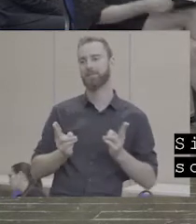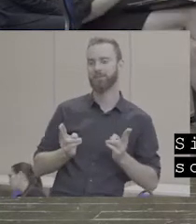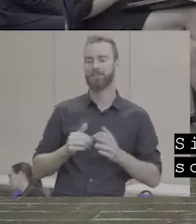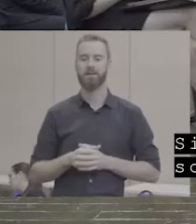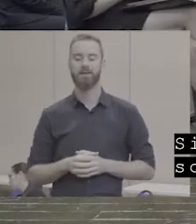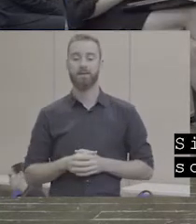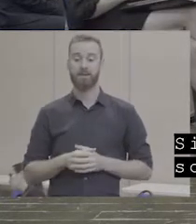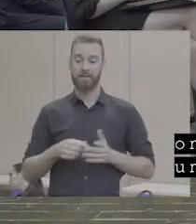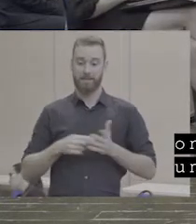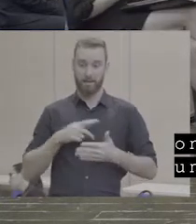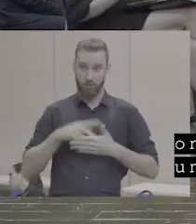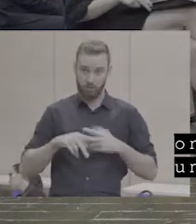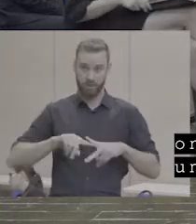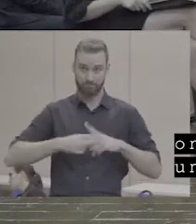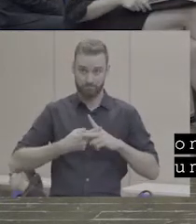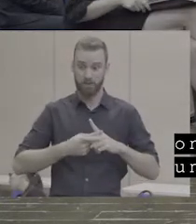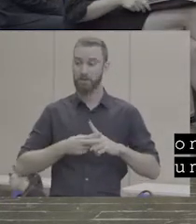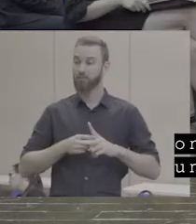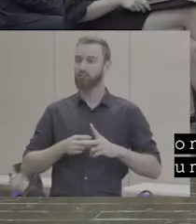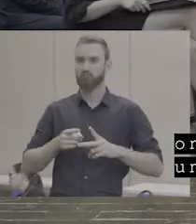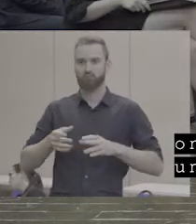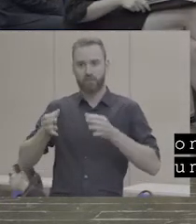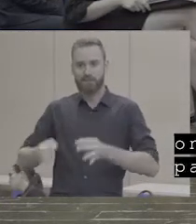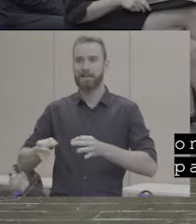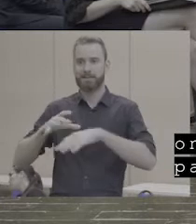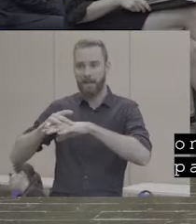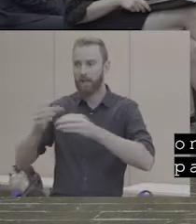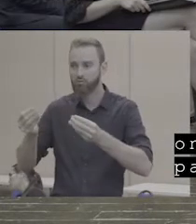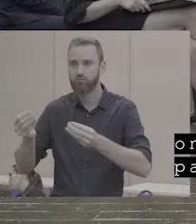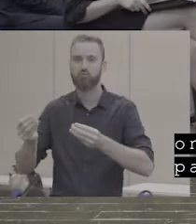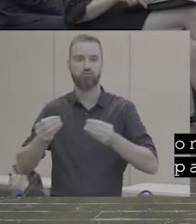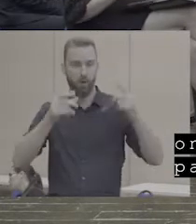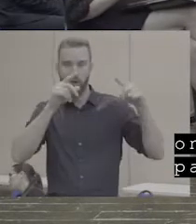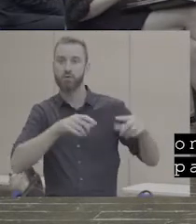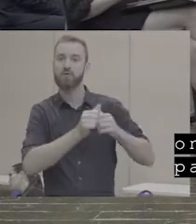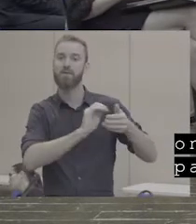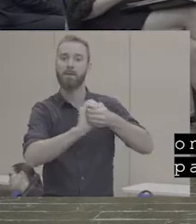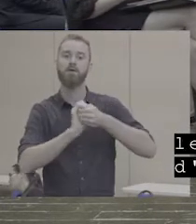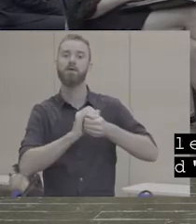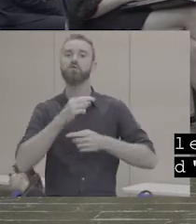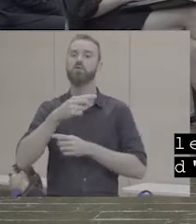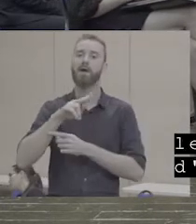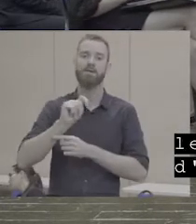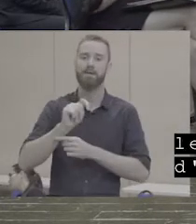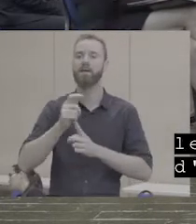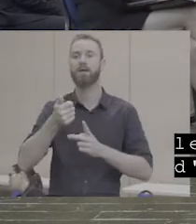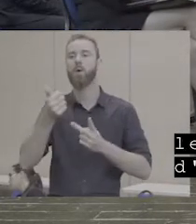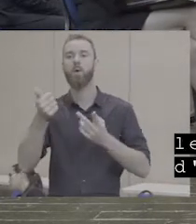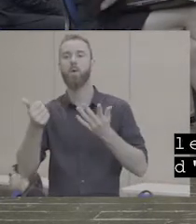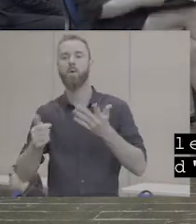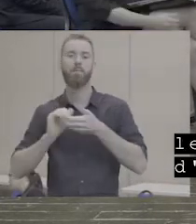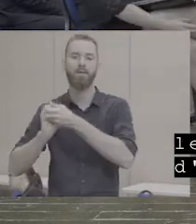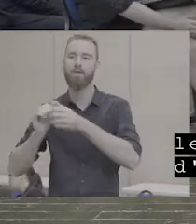Une fois que les projets sont démarrés, on s'est mobilisé, on a trouvé un terrain, on s'est entendu avec nos partenaires, admettons les GRT, d'autres